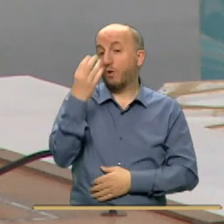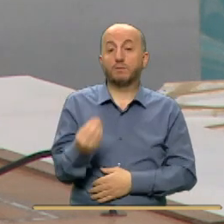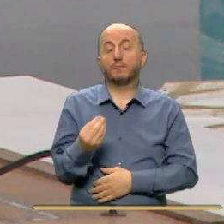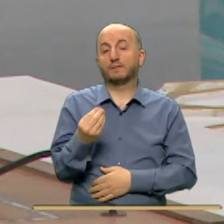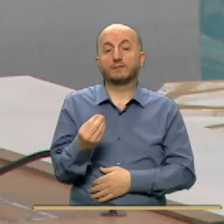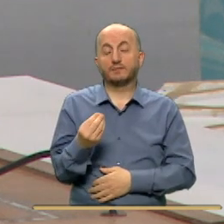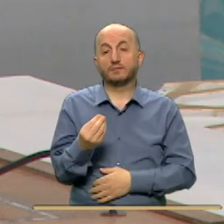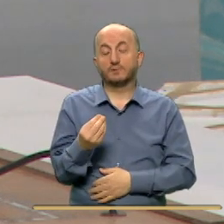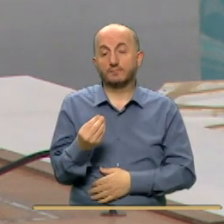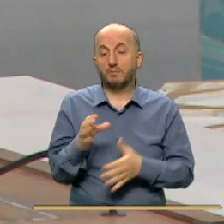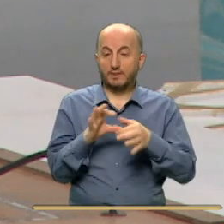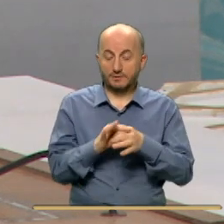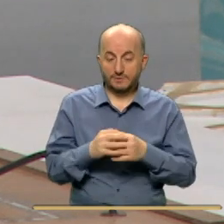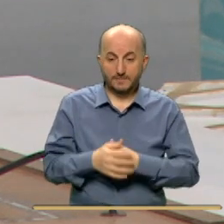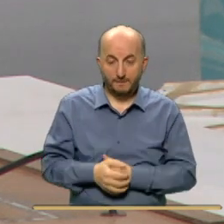olmamıza matuftur.